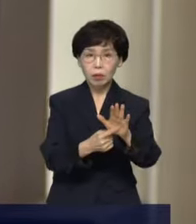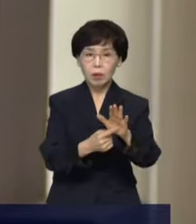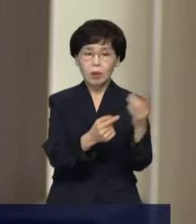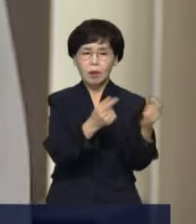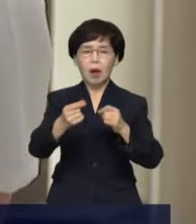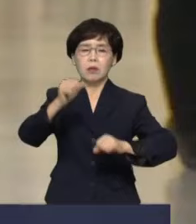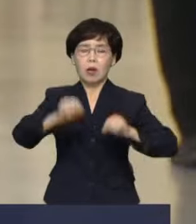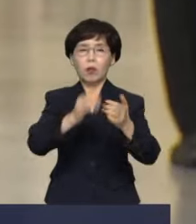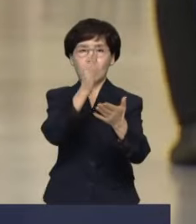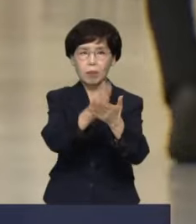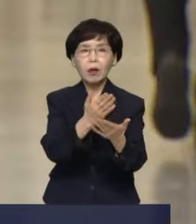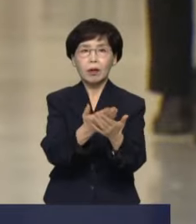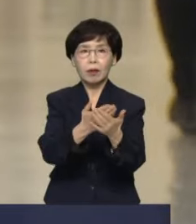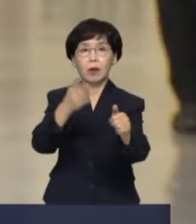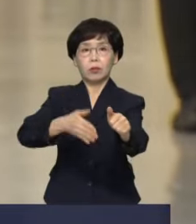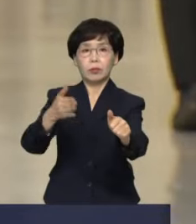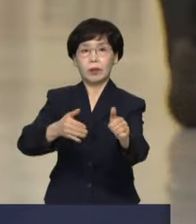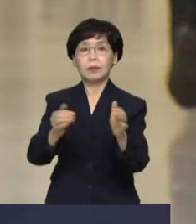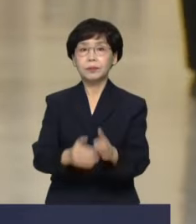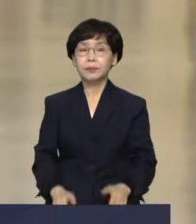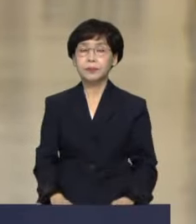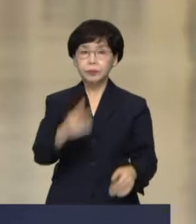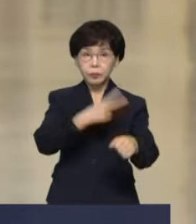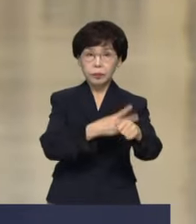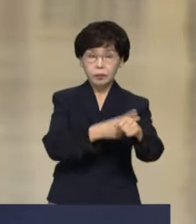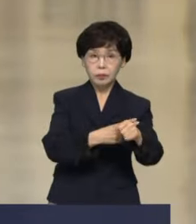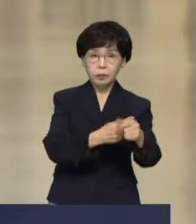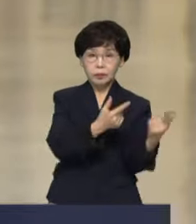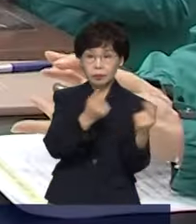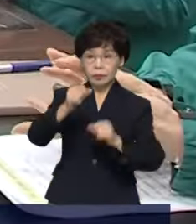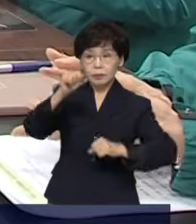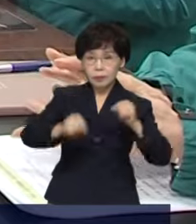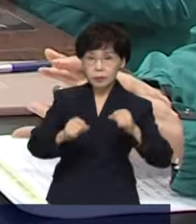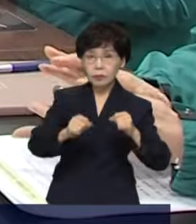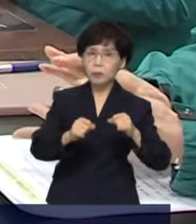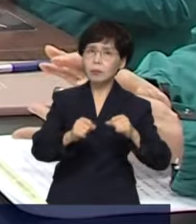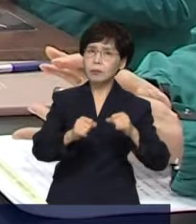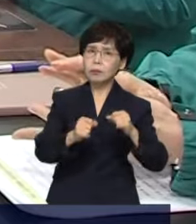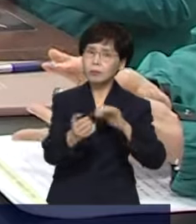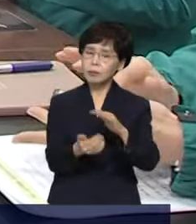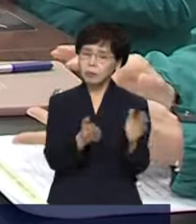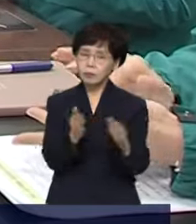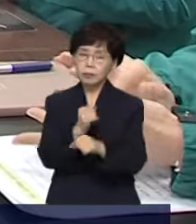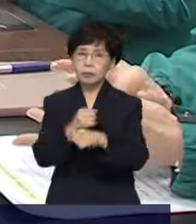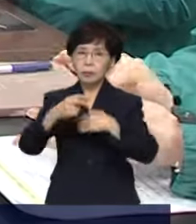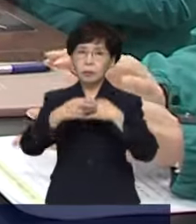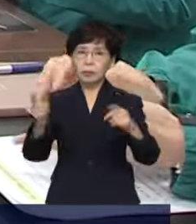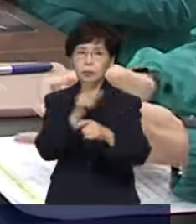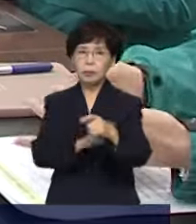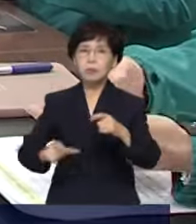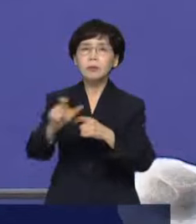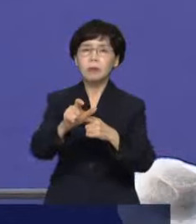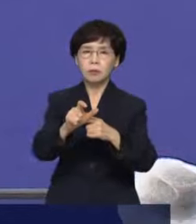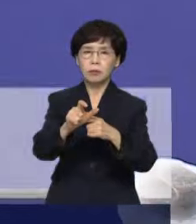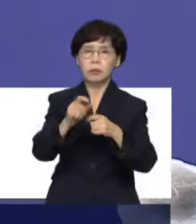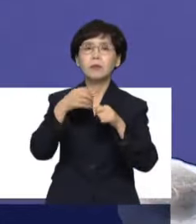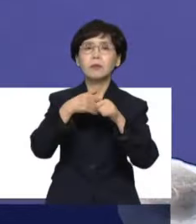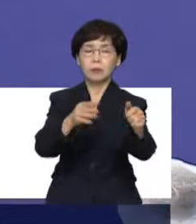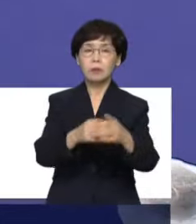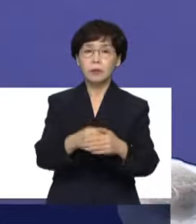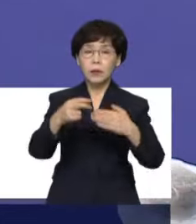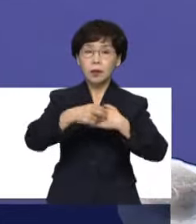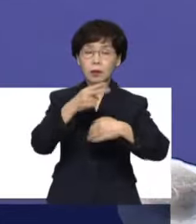행동을 자제해달라고 당부했습니다. 교수들의 집단 행동에 대응해 의료 인력을 추가 파견하기로 했습니다. 의대